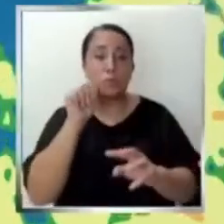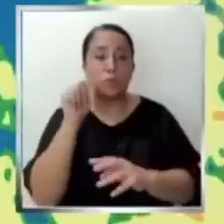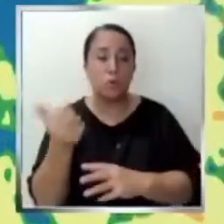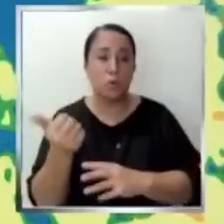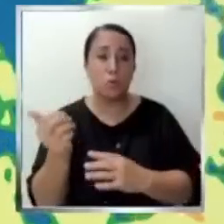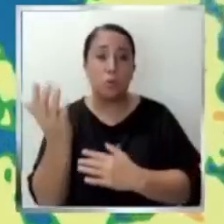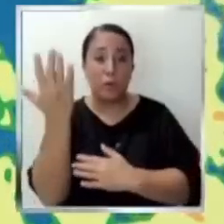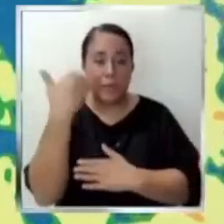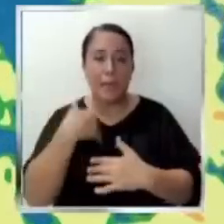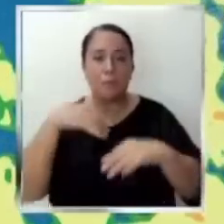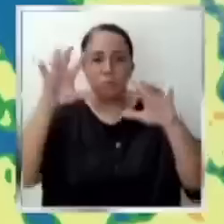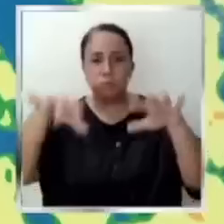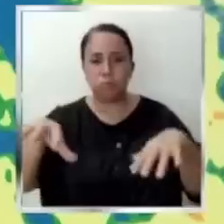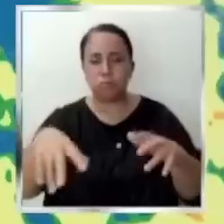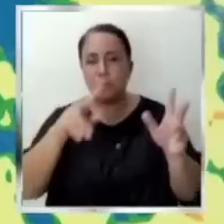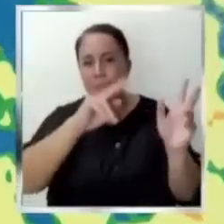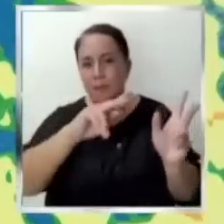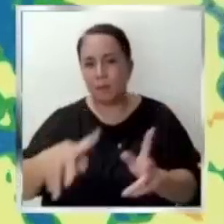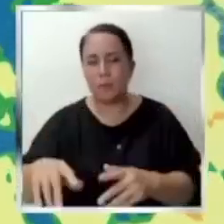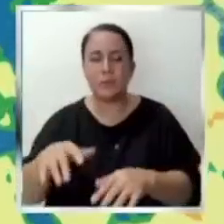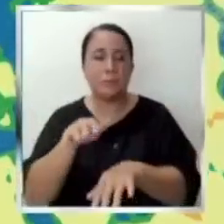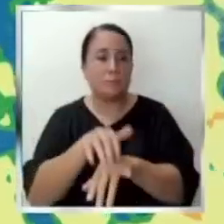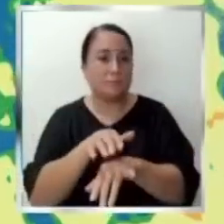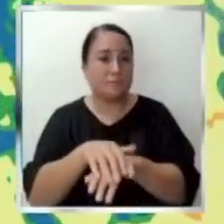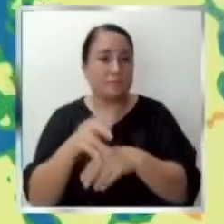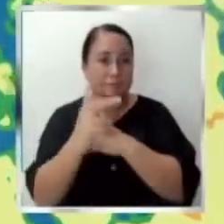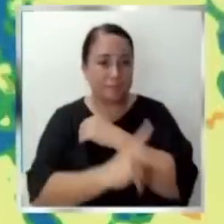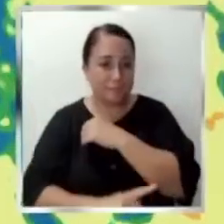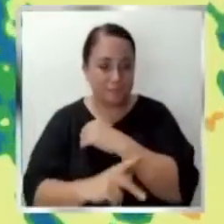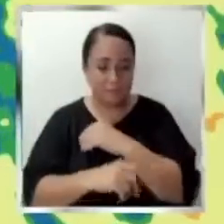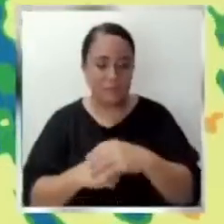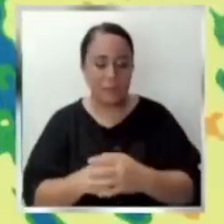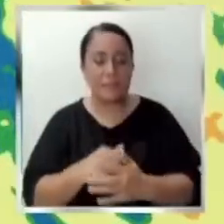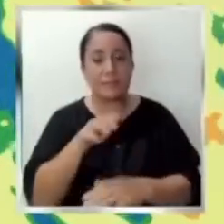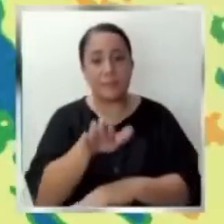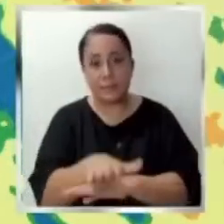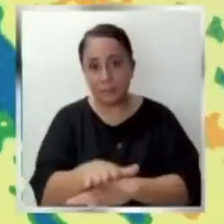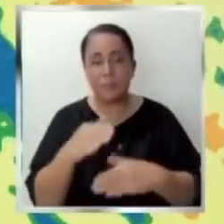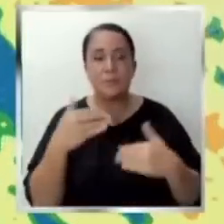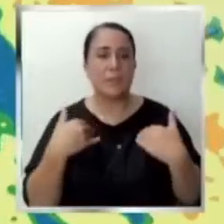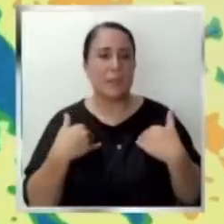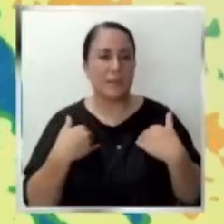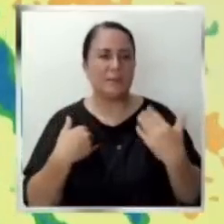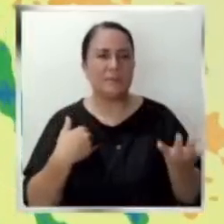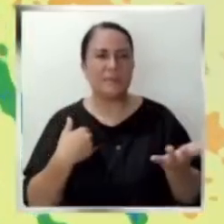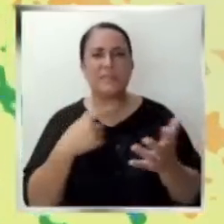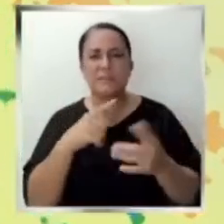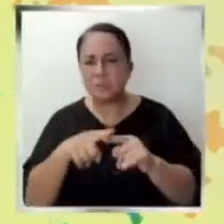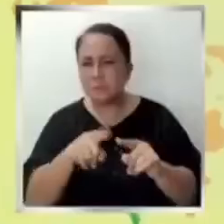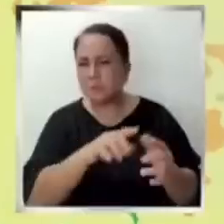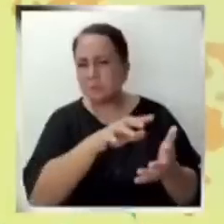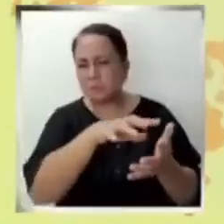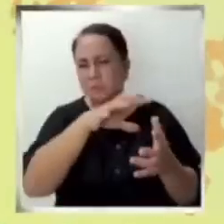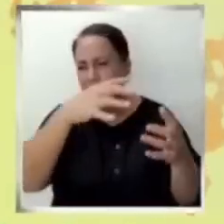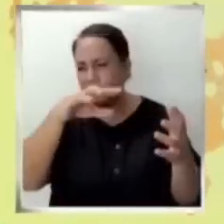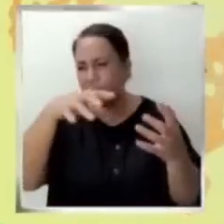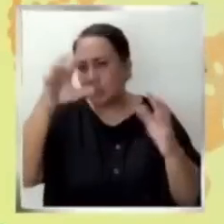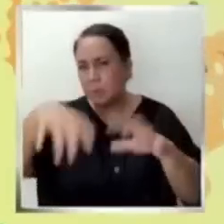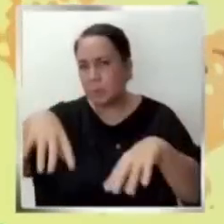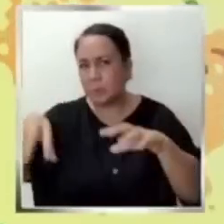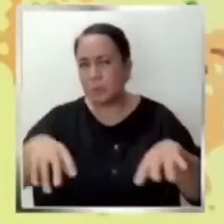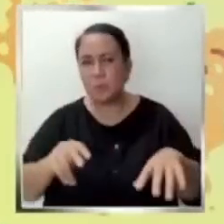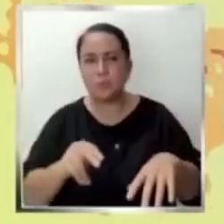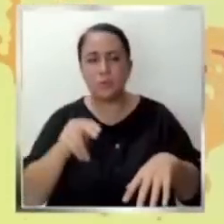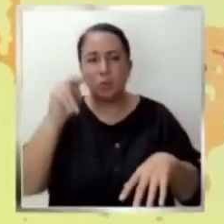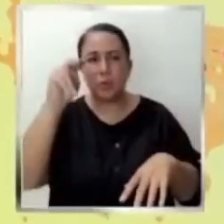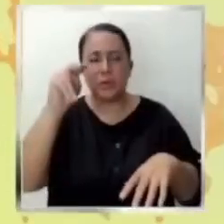ng Palawan at Mindoro provinces. Sa bandang hapon naman, may mga kalat-kalat na ulan na rin na mararanasan sa northern at